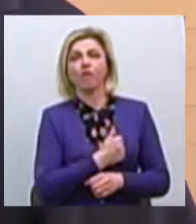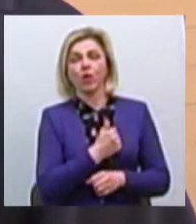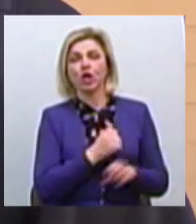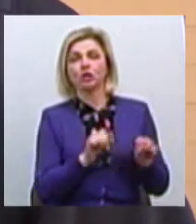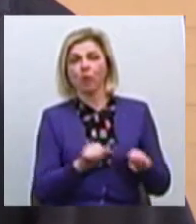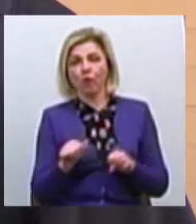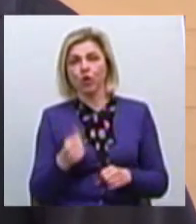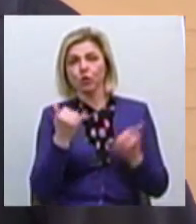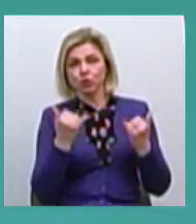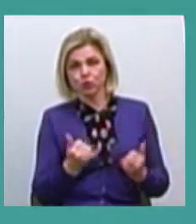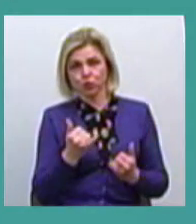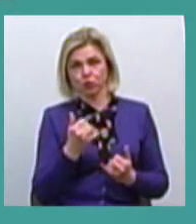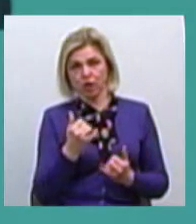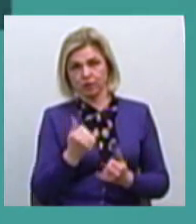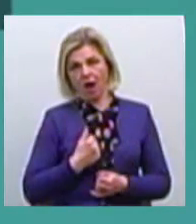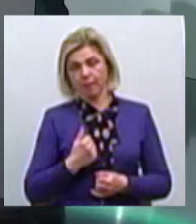дуже сучасна армія.